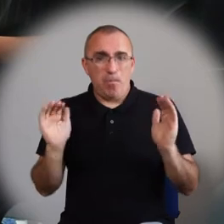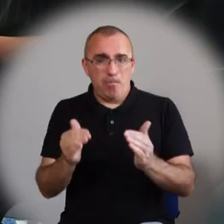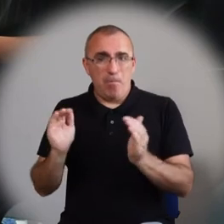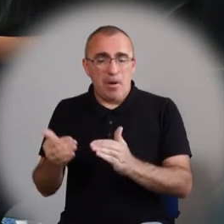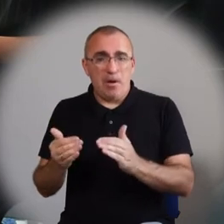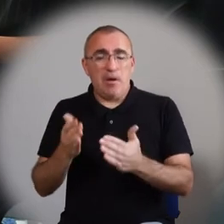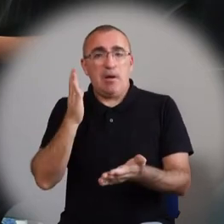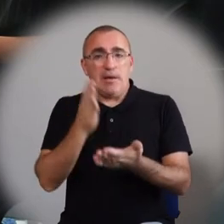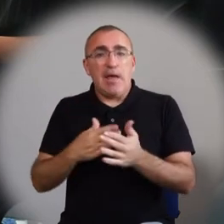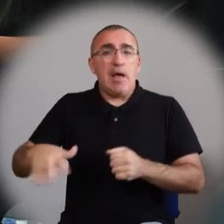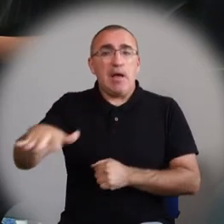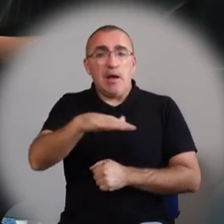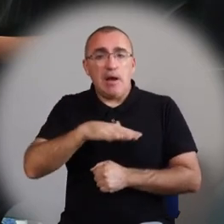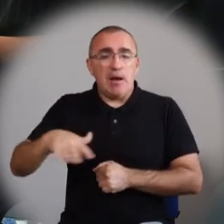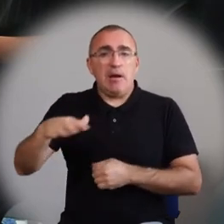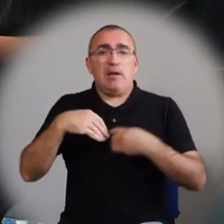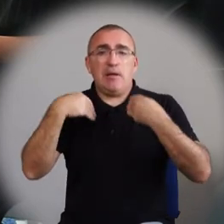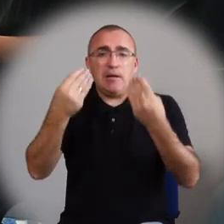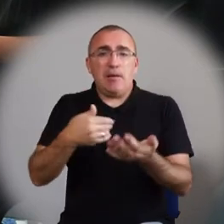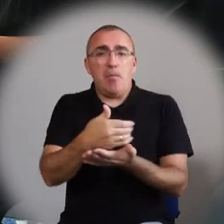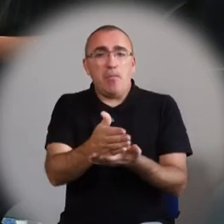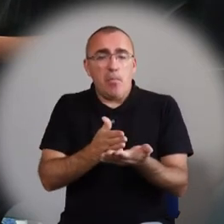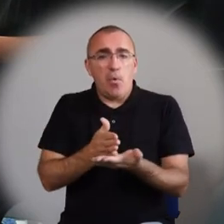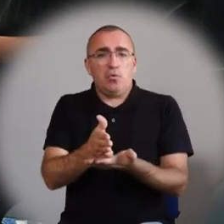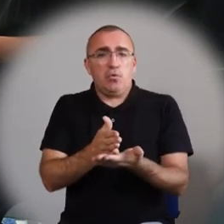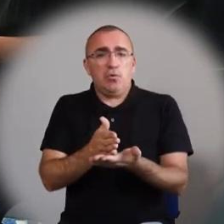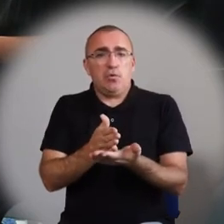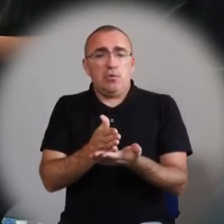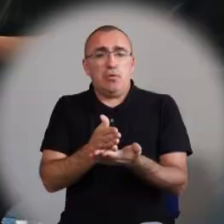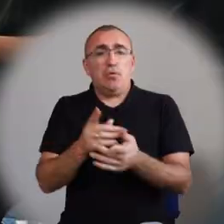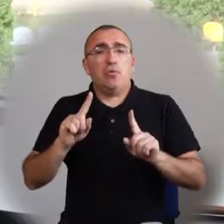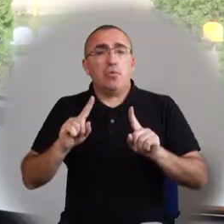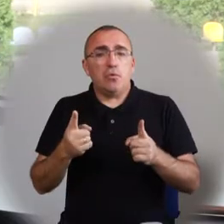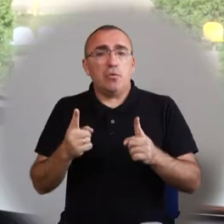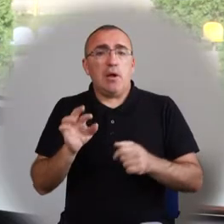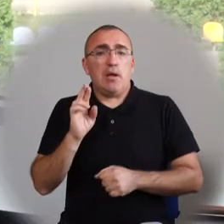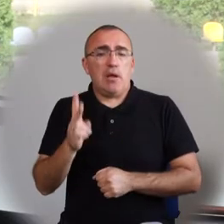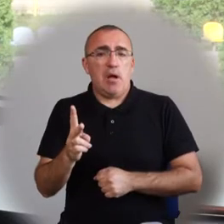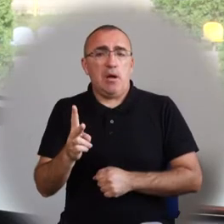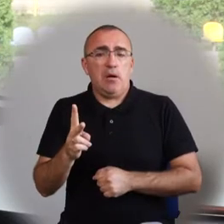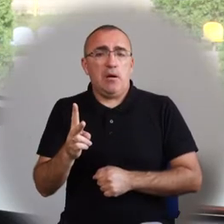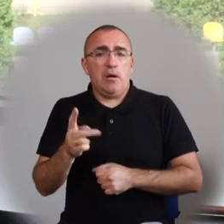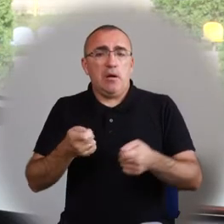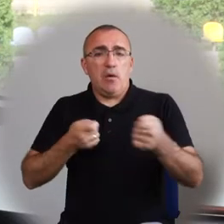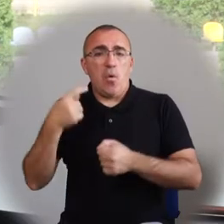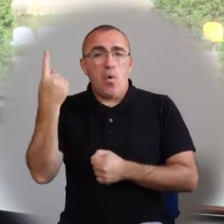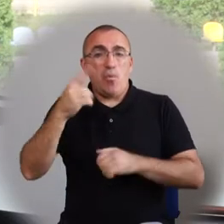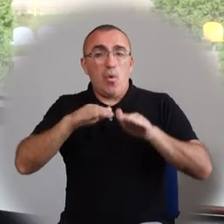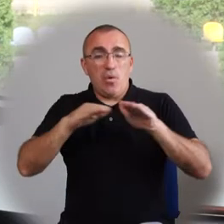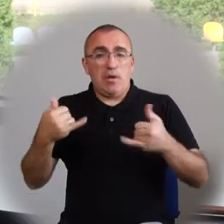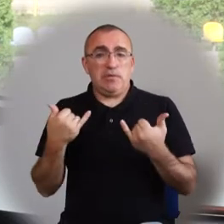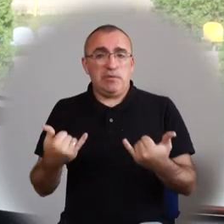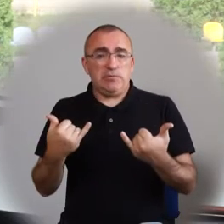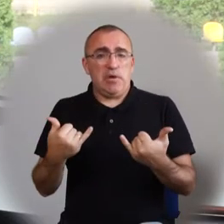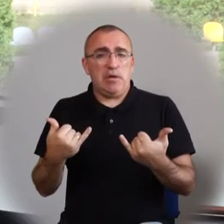карантинних обмежень і є території, де не всюди надаються ці послуги, то чому, як